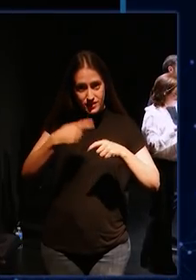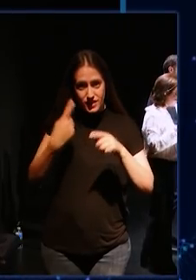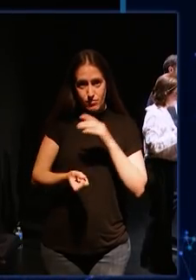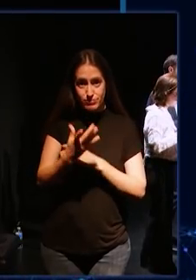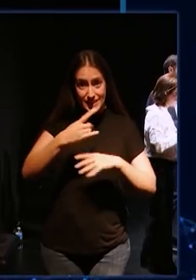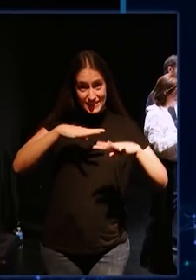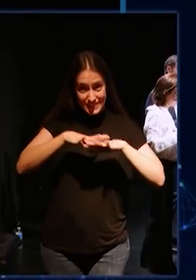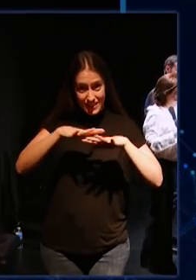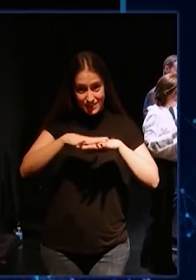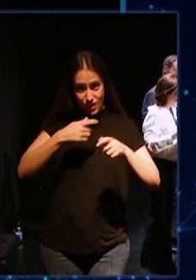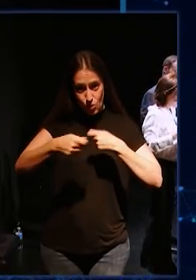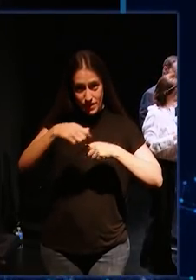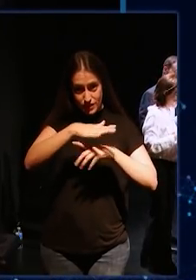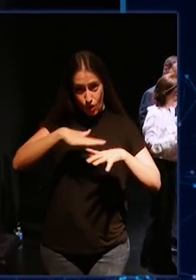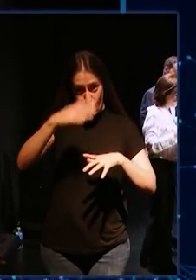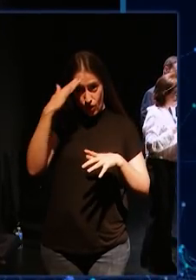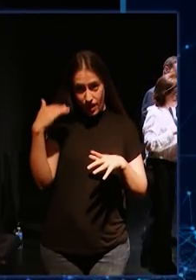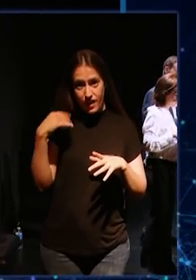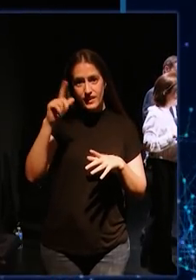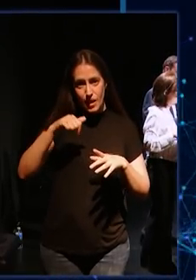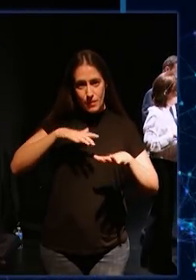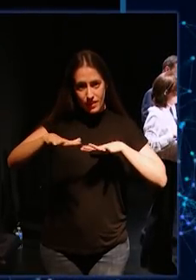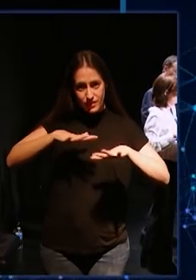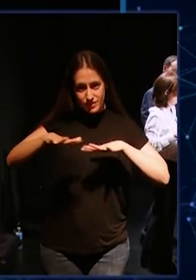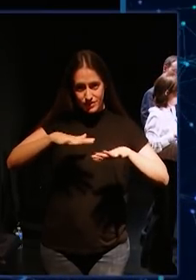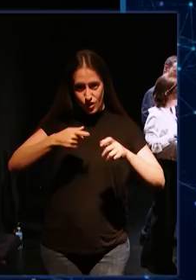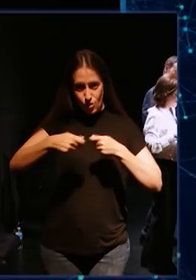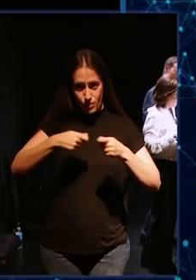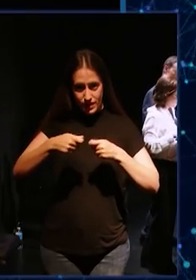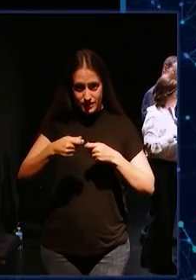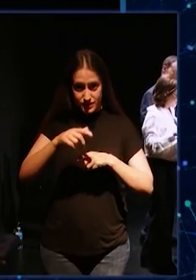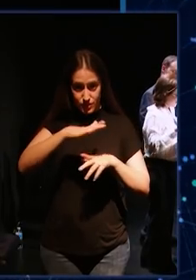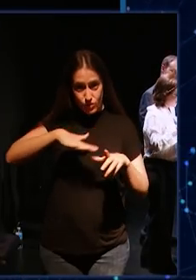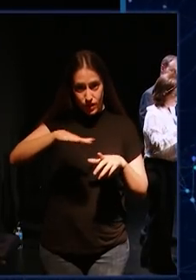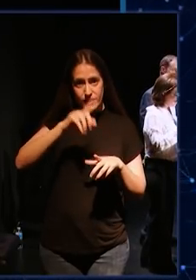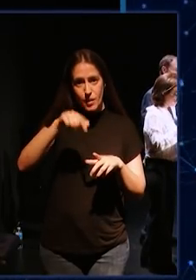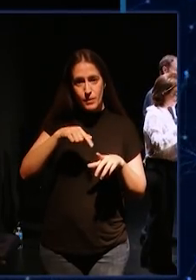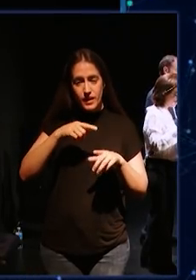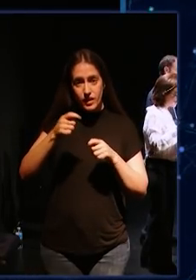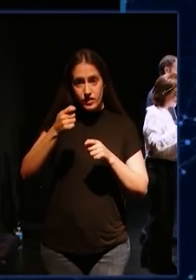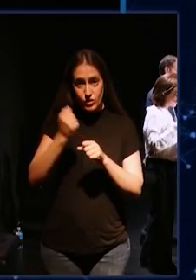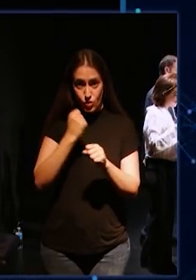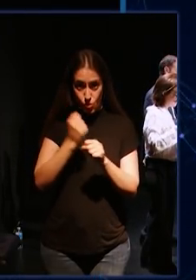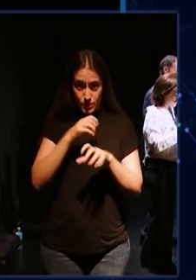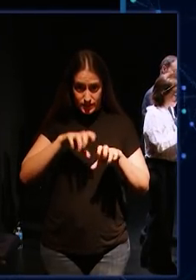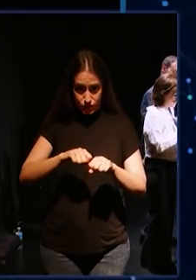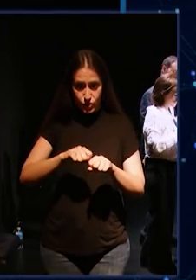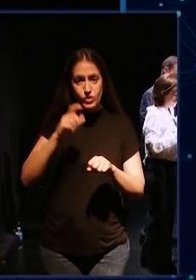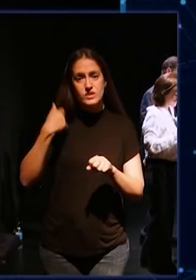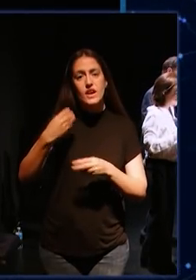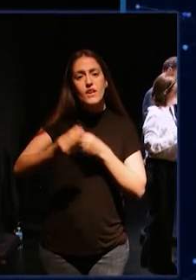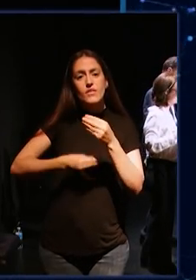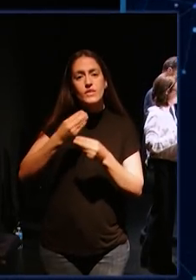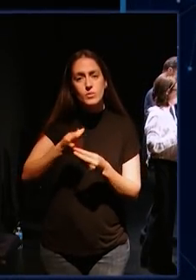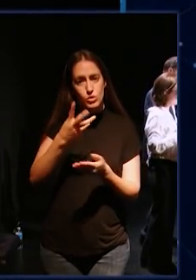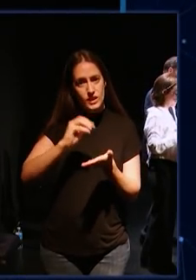la dinamització d'activitats al mercat municipal o alguns plans de formació i ocupació. Des de l'oposició, però, s'ha incidit diverses vegades en